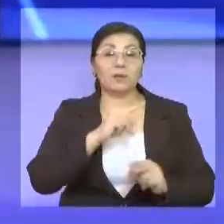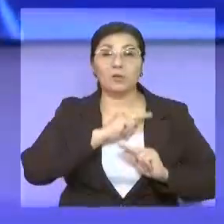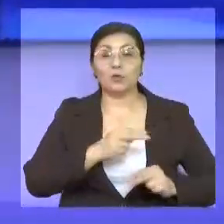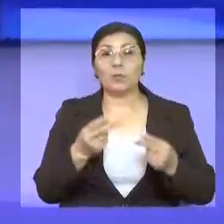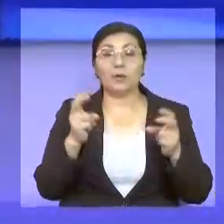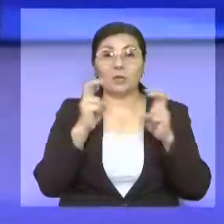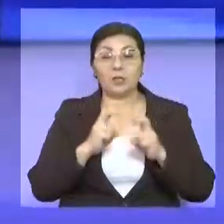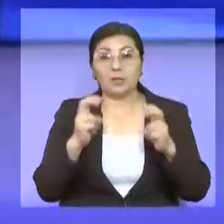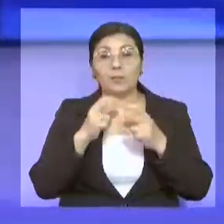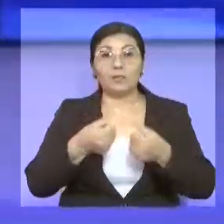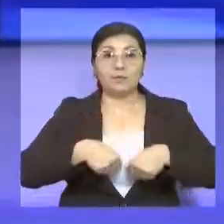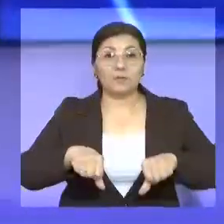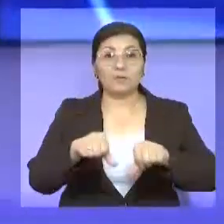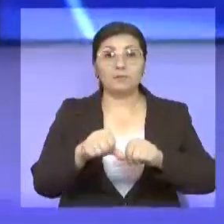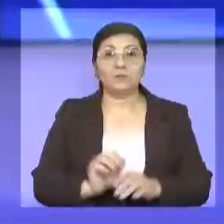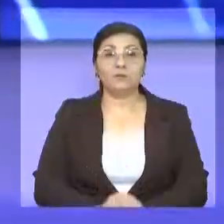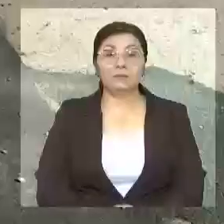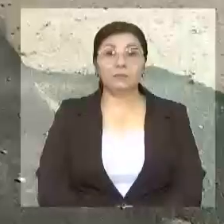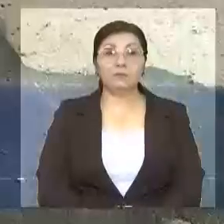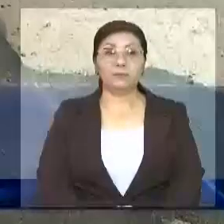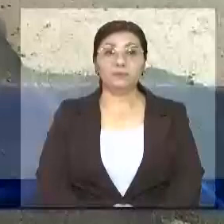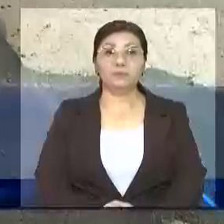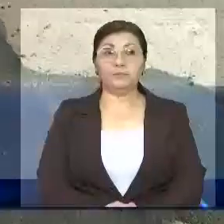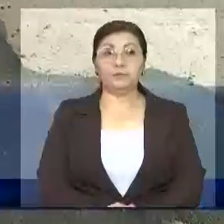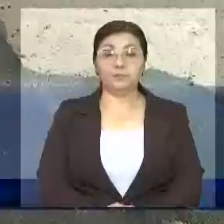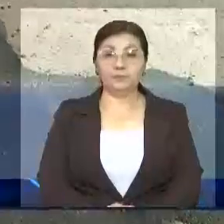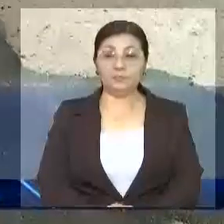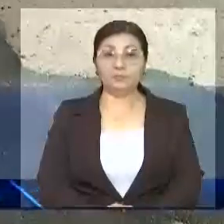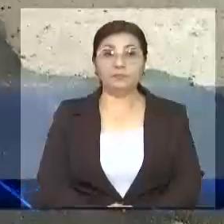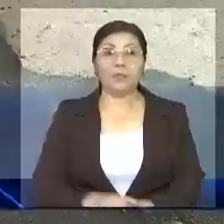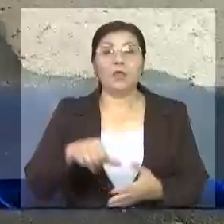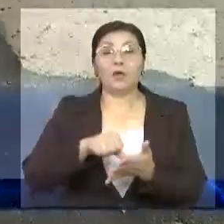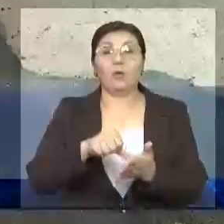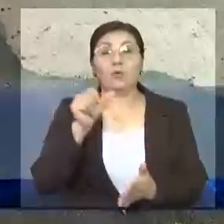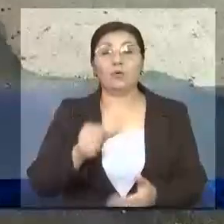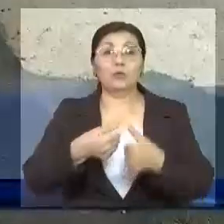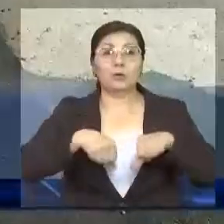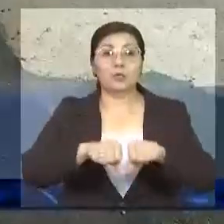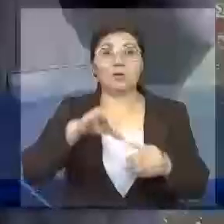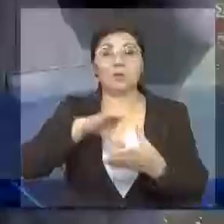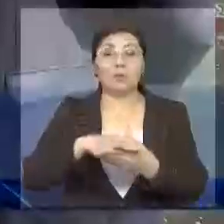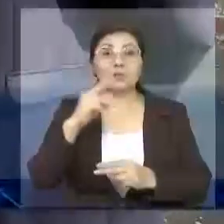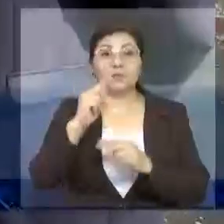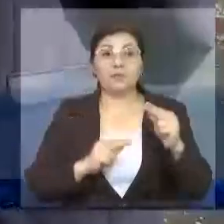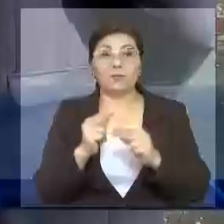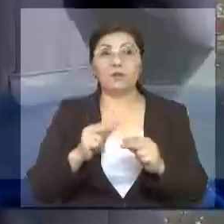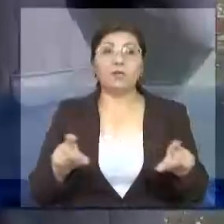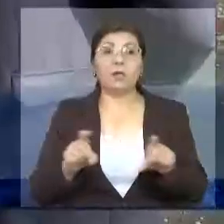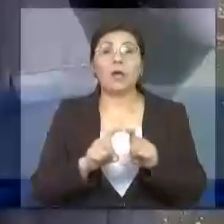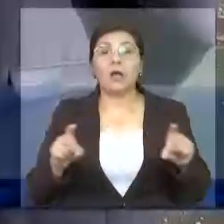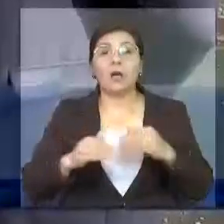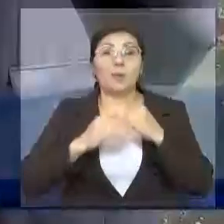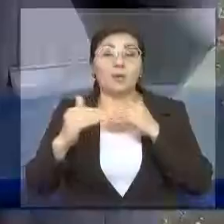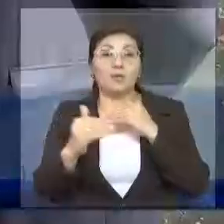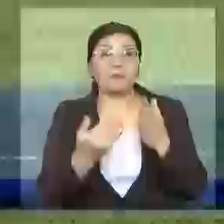проверили члены мониторинговой группы участники мониторинга ознакомились со строительством пришкольного футбольного поля